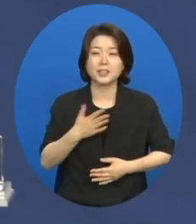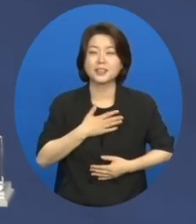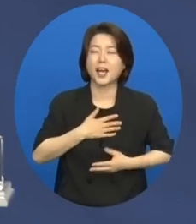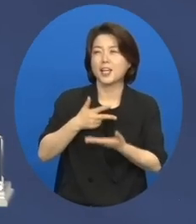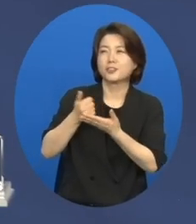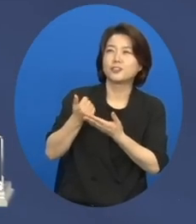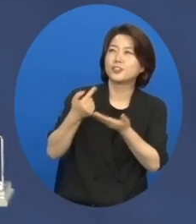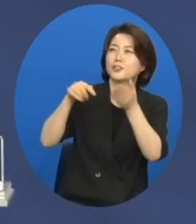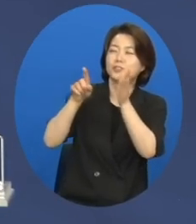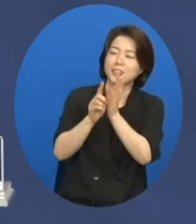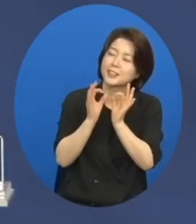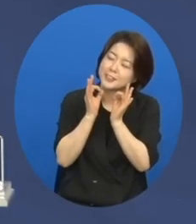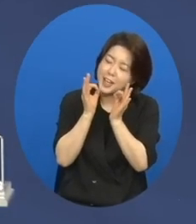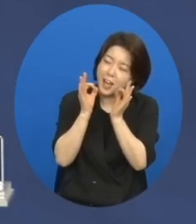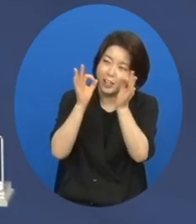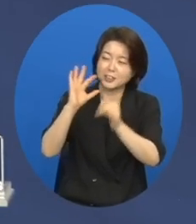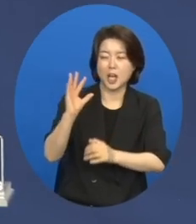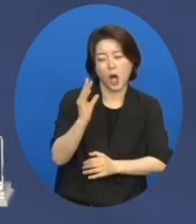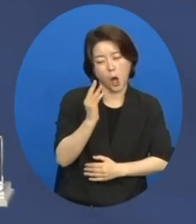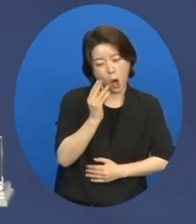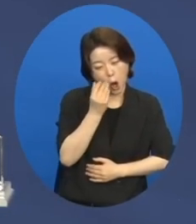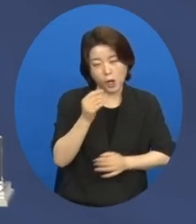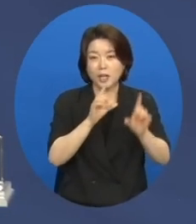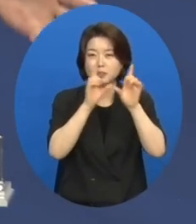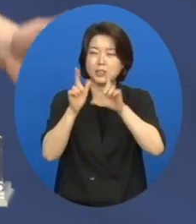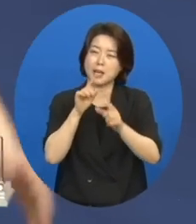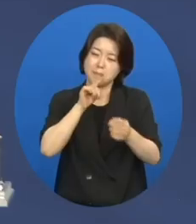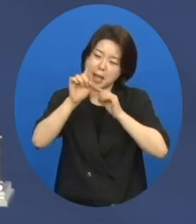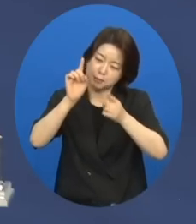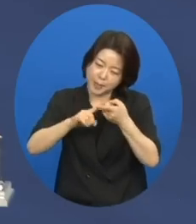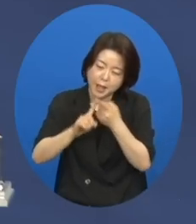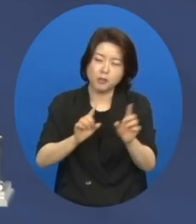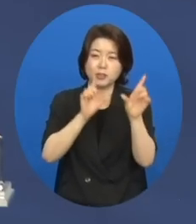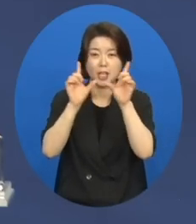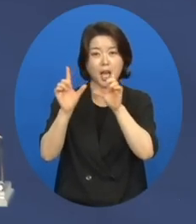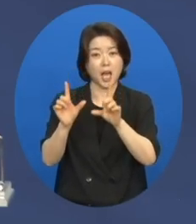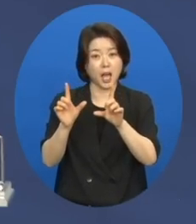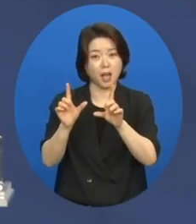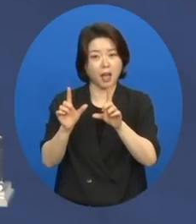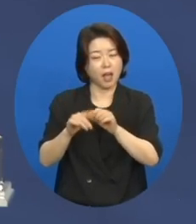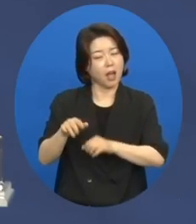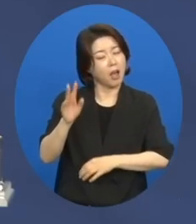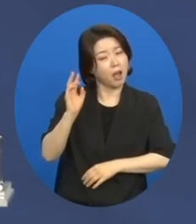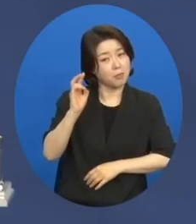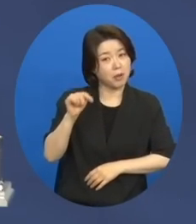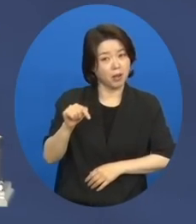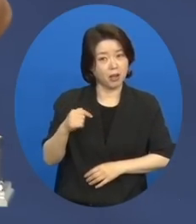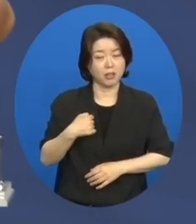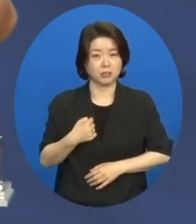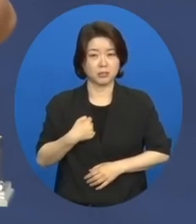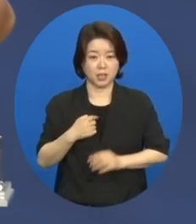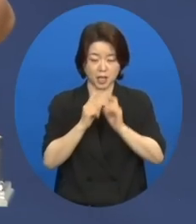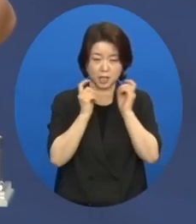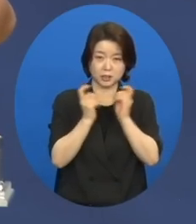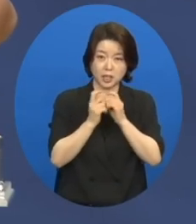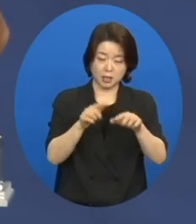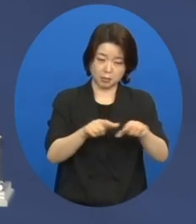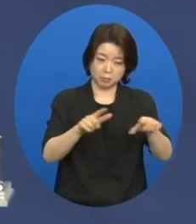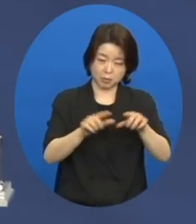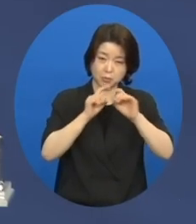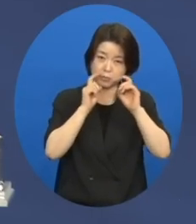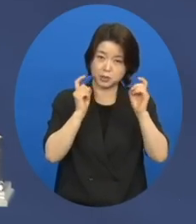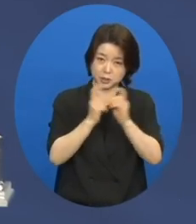위해 정말 거룩하게 살아야지 말씀대로 살아야지. 아마 저희 한 개인 평범한 한